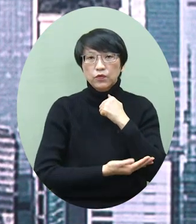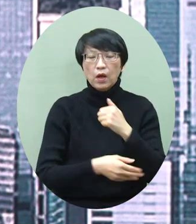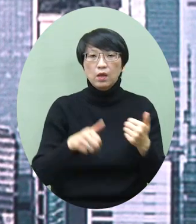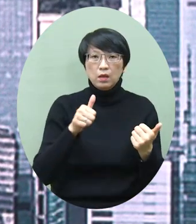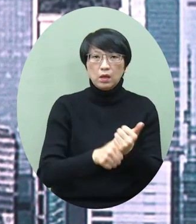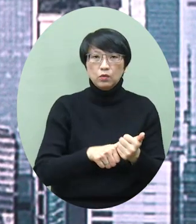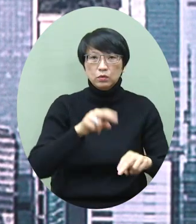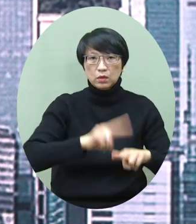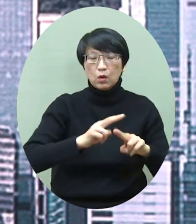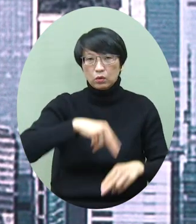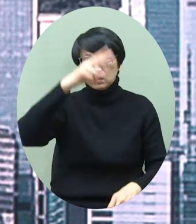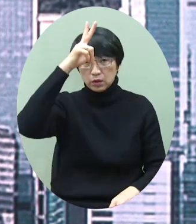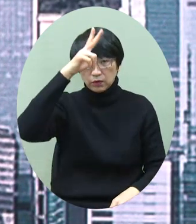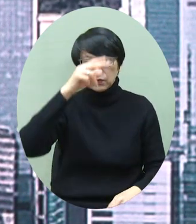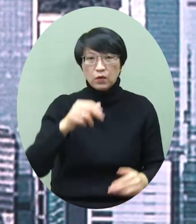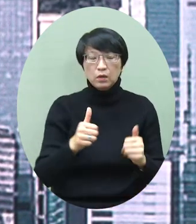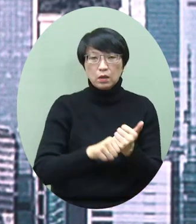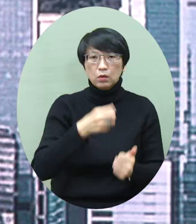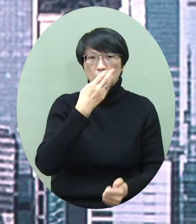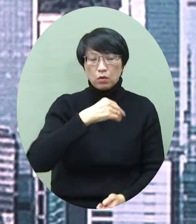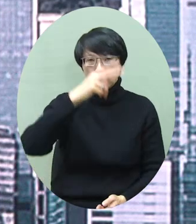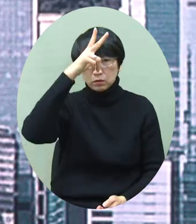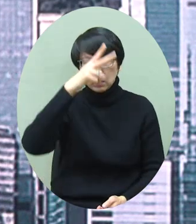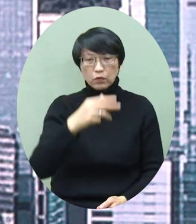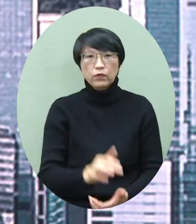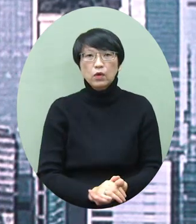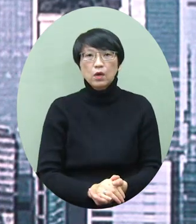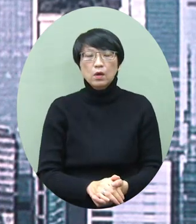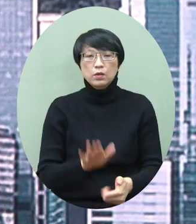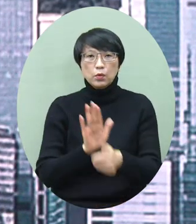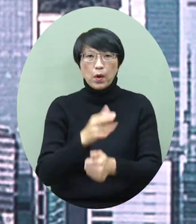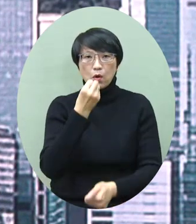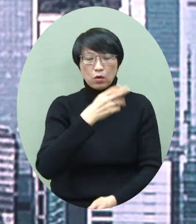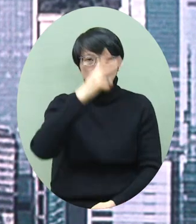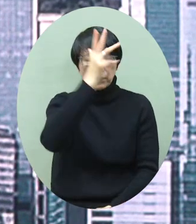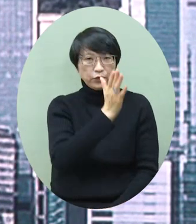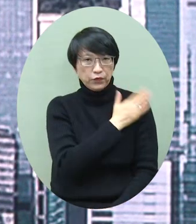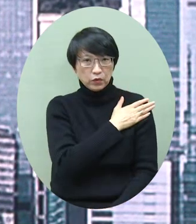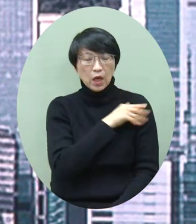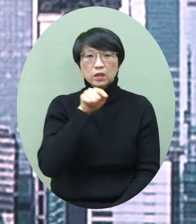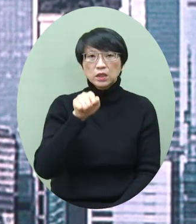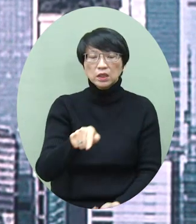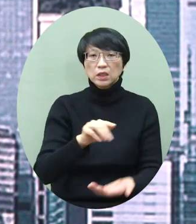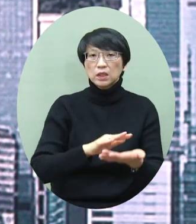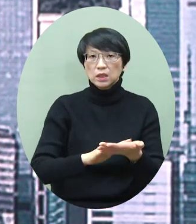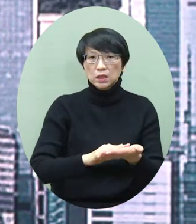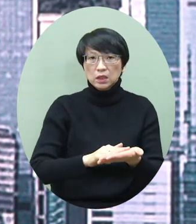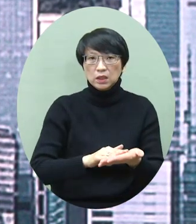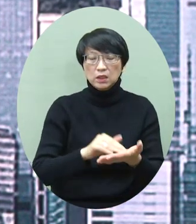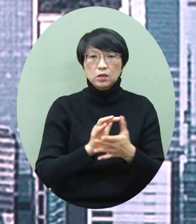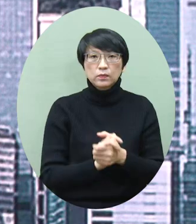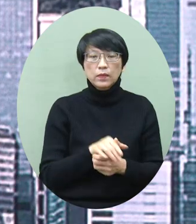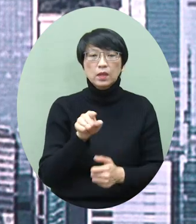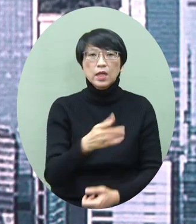香港特別行政區，盡忠職守同埋對特區政府負責咧。呢個咧本身嚟講咧，這個